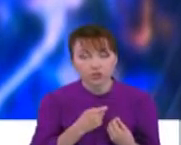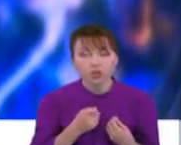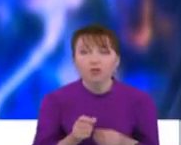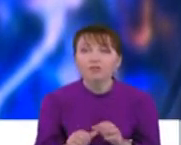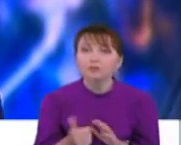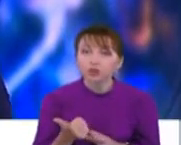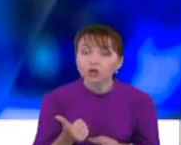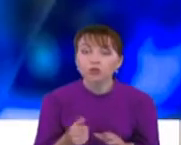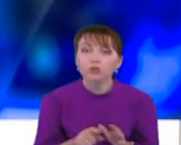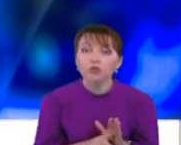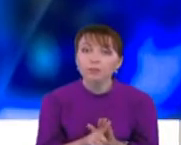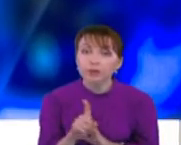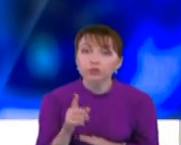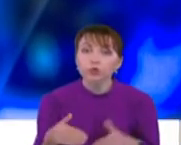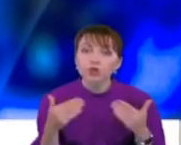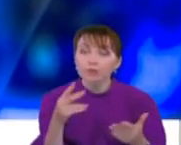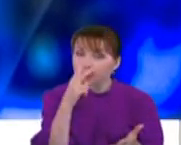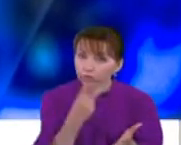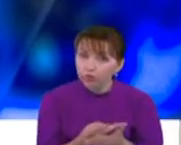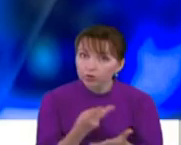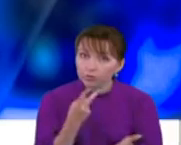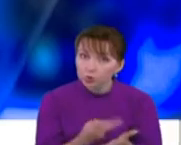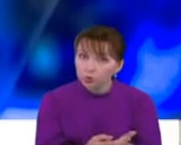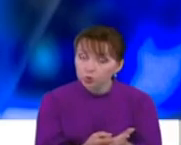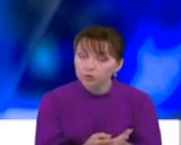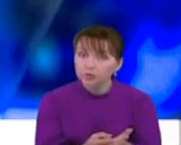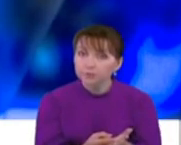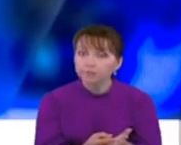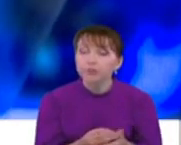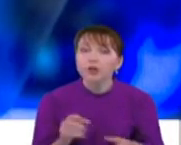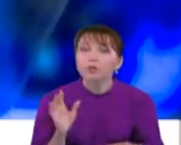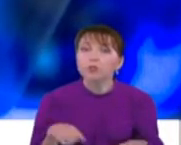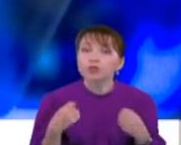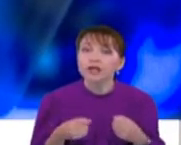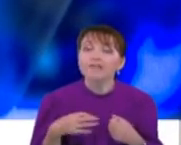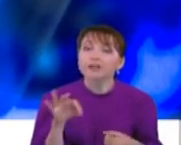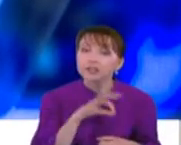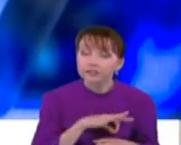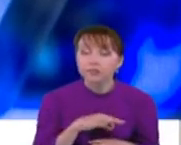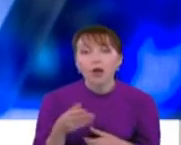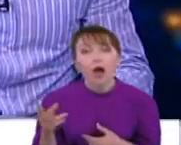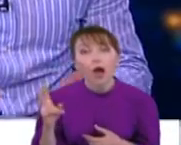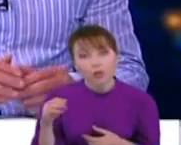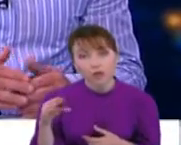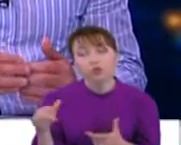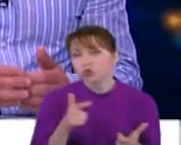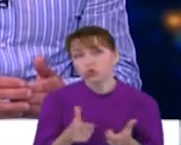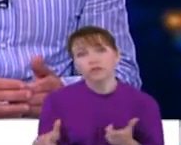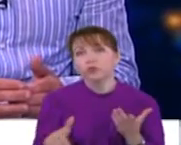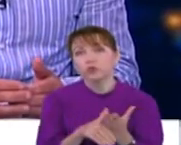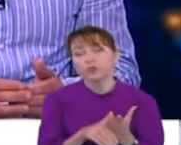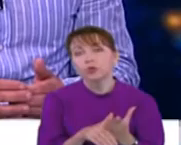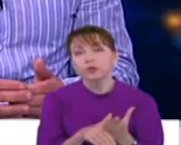першому етапі продемонструйте, ви на першому етапі будьте ефективними, а ми готові вам допомогти. Тому що